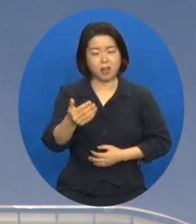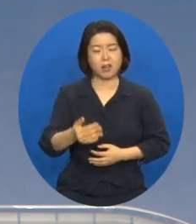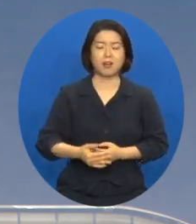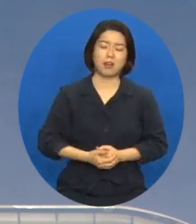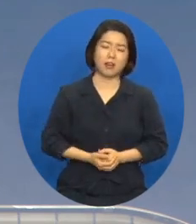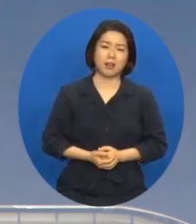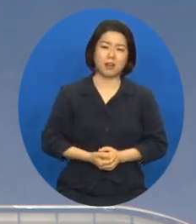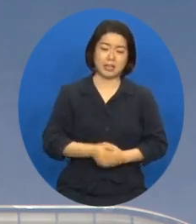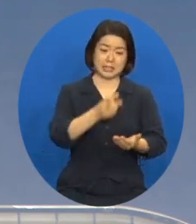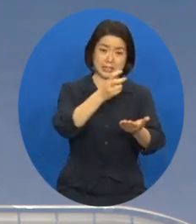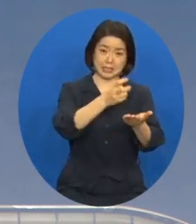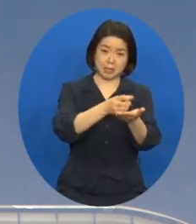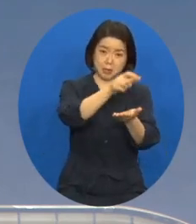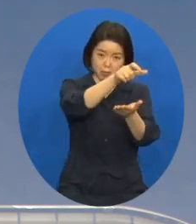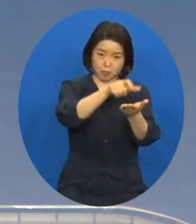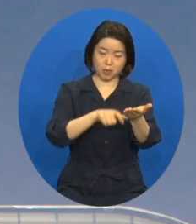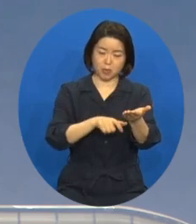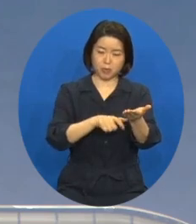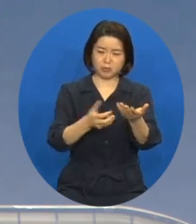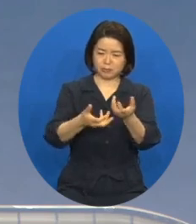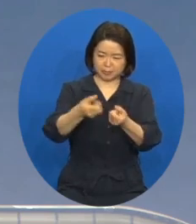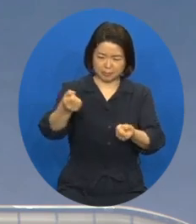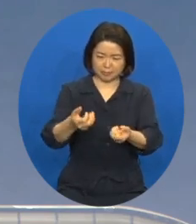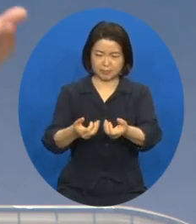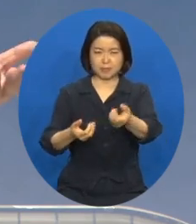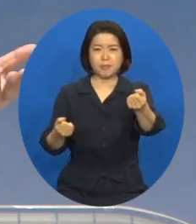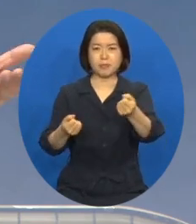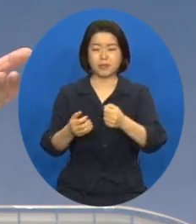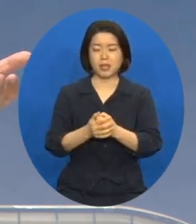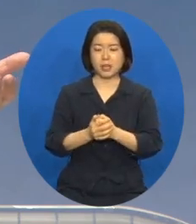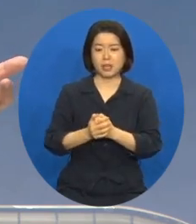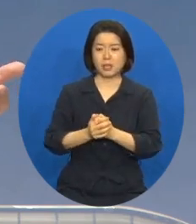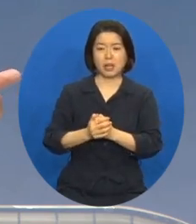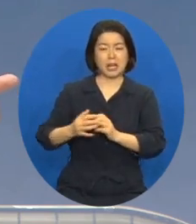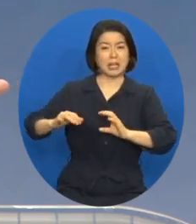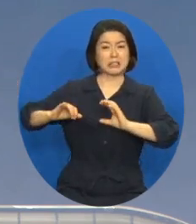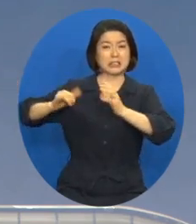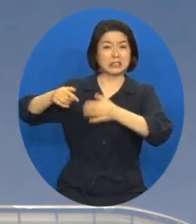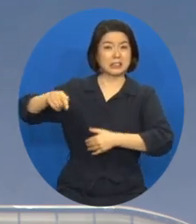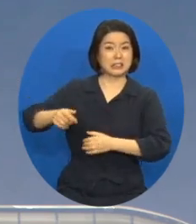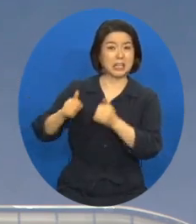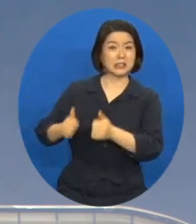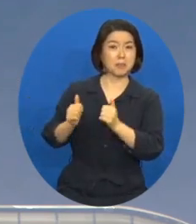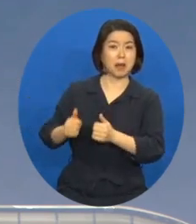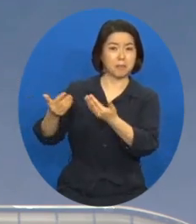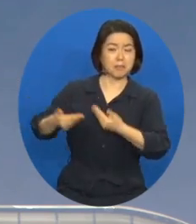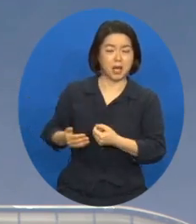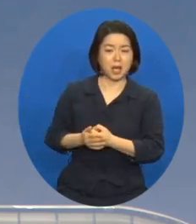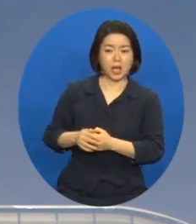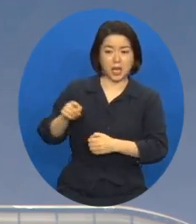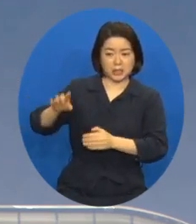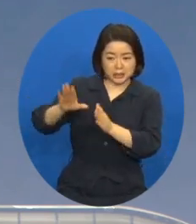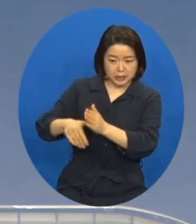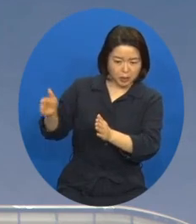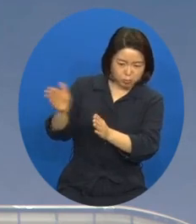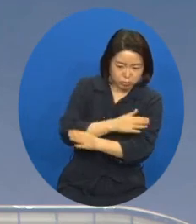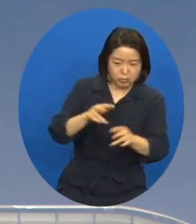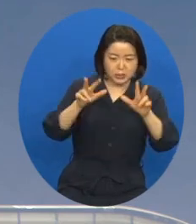그리고 감리교회는 쪼개지고 세상 재판 받아야 되고 그때부터 지금까지 12년